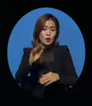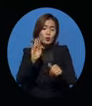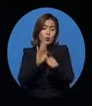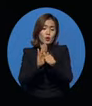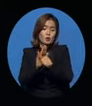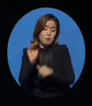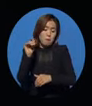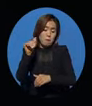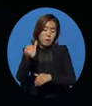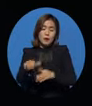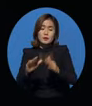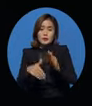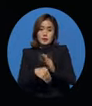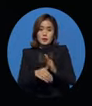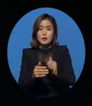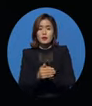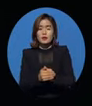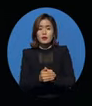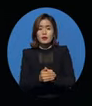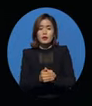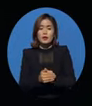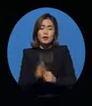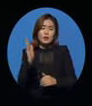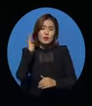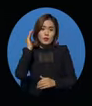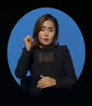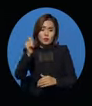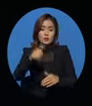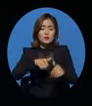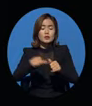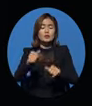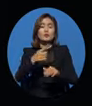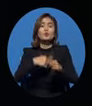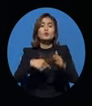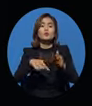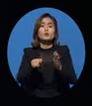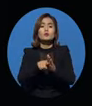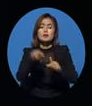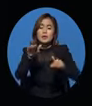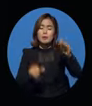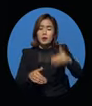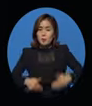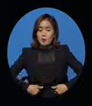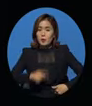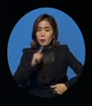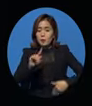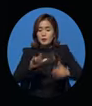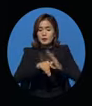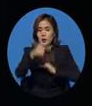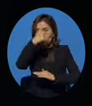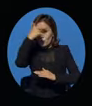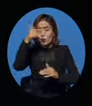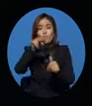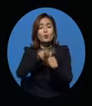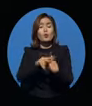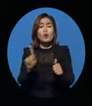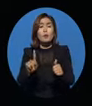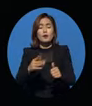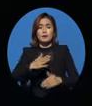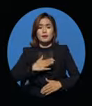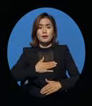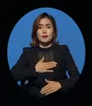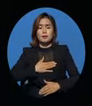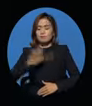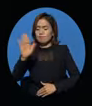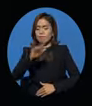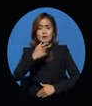찾아가서 대선 승리를 위해서 참여가 필요하다 이렇게 말해 썼답니다 그때 너무 에로 께서 나는 안